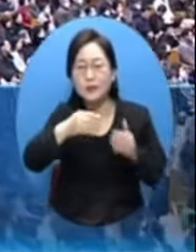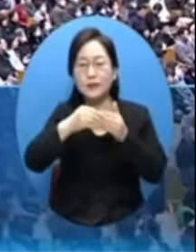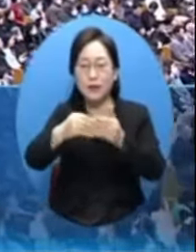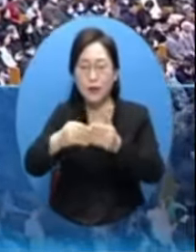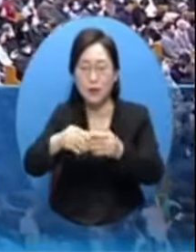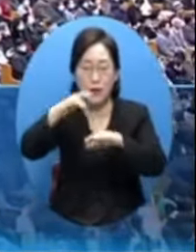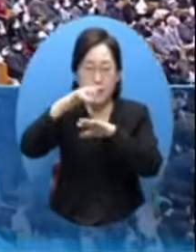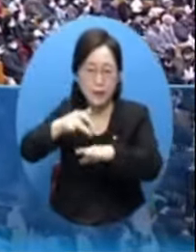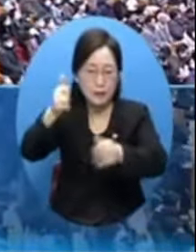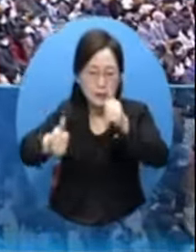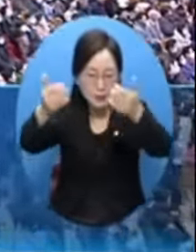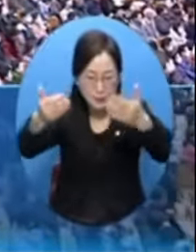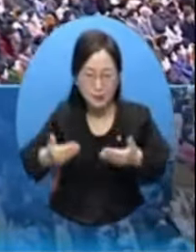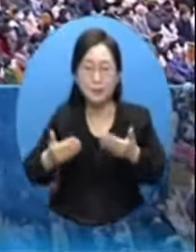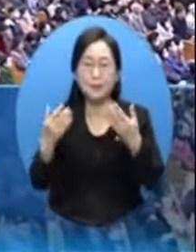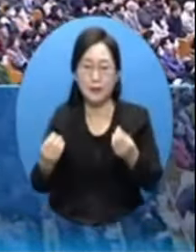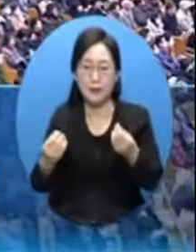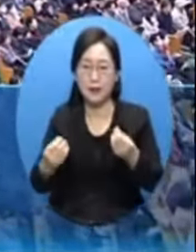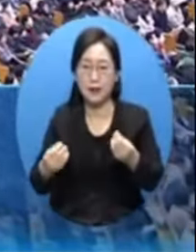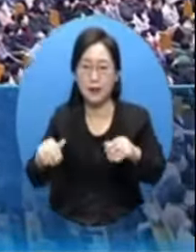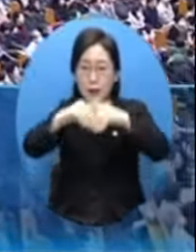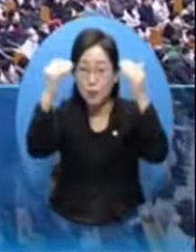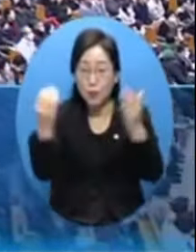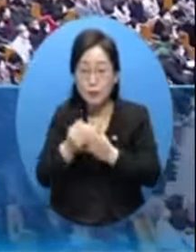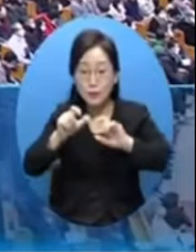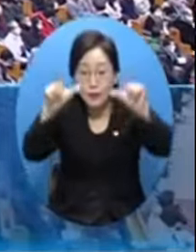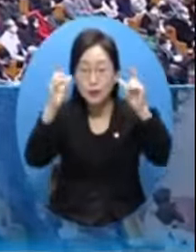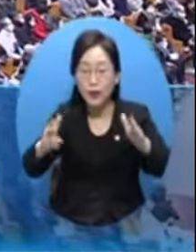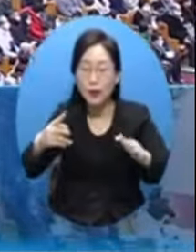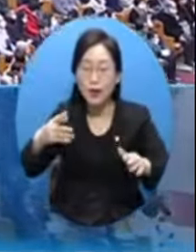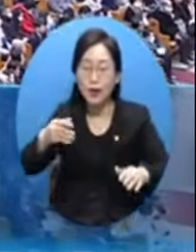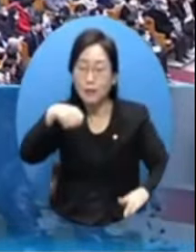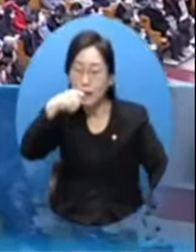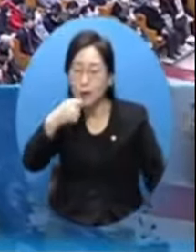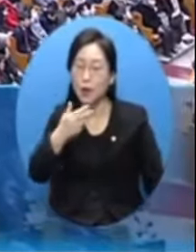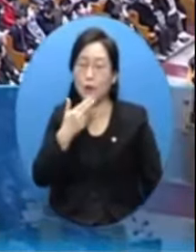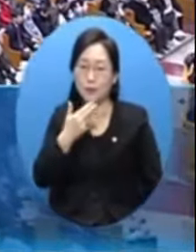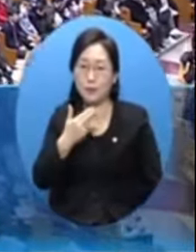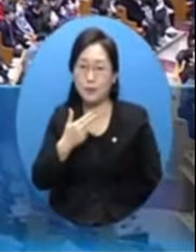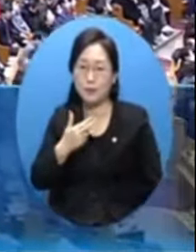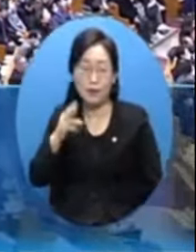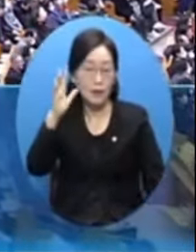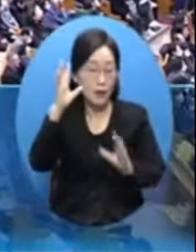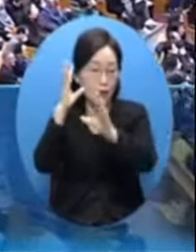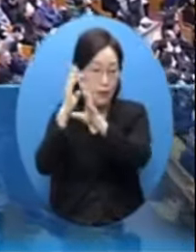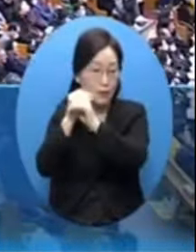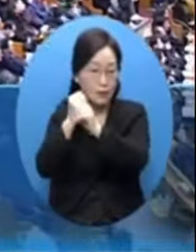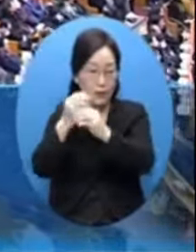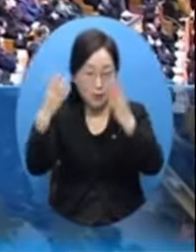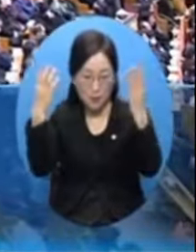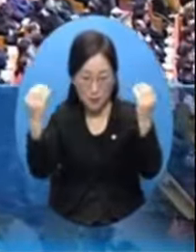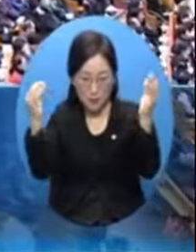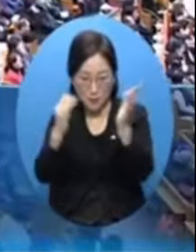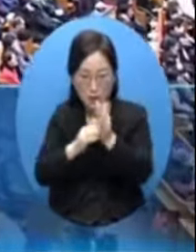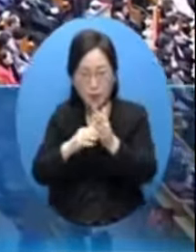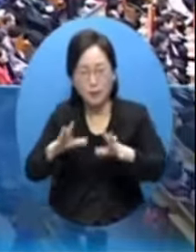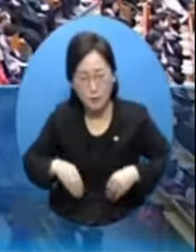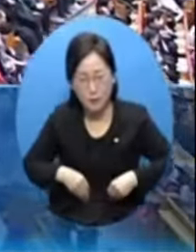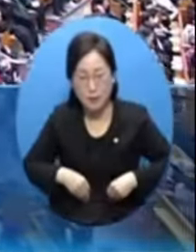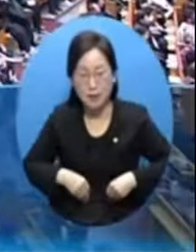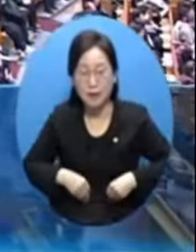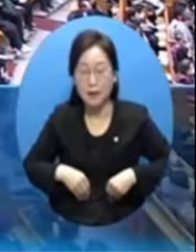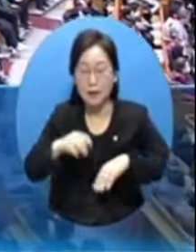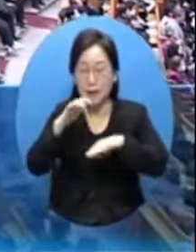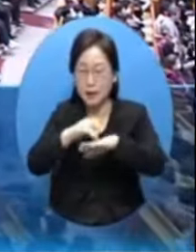마귀에게 시험을 받으시더라이 모든 날에 아무것도 잡수시지 아니하시니 날수가 다에 주리신지라 마이가 모든